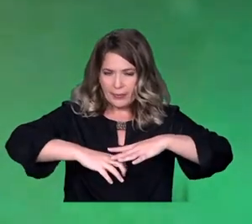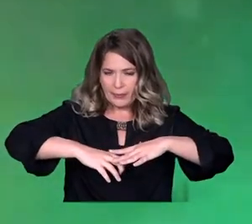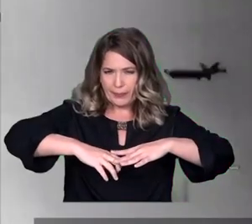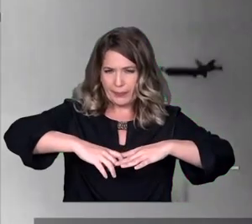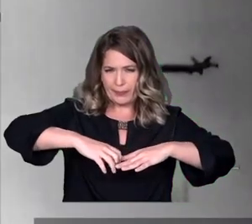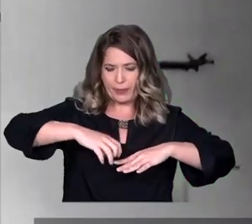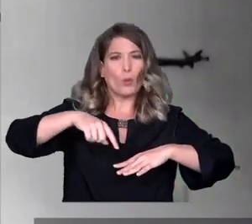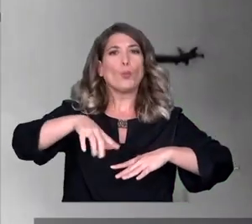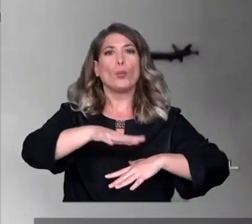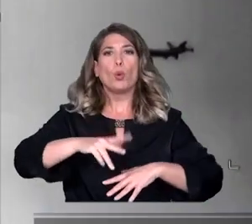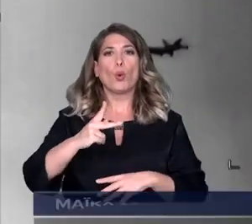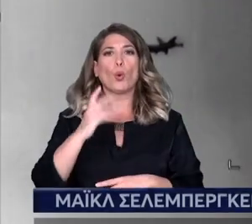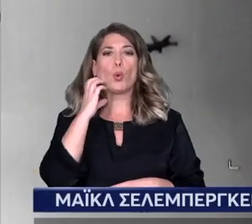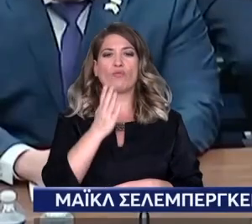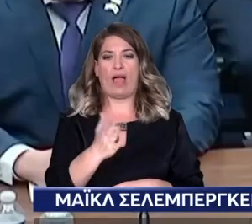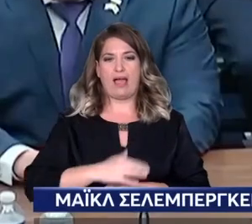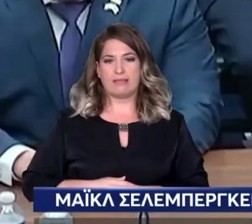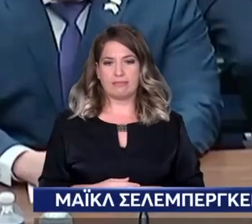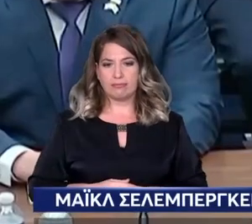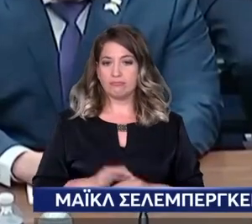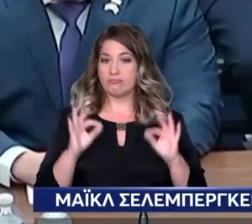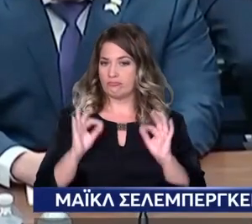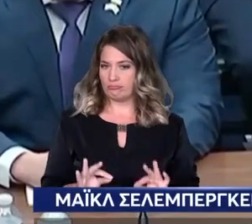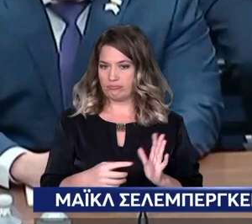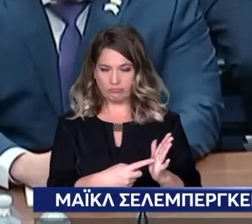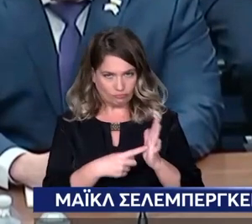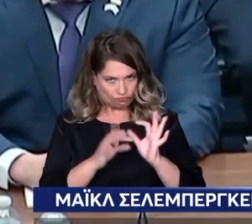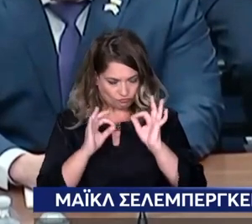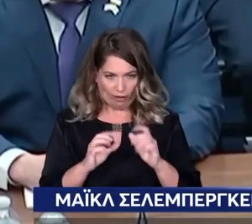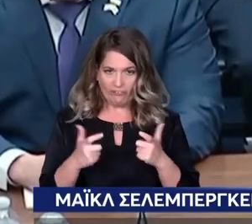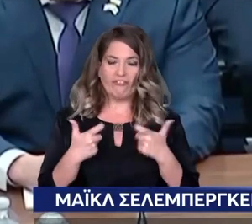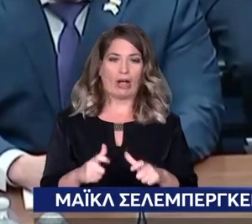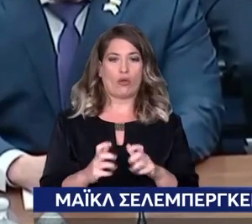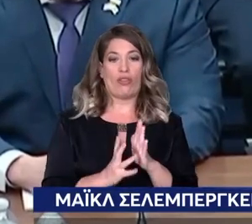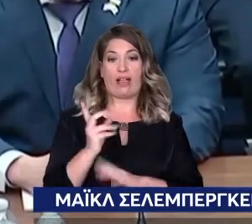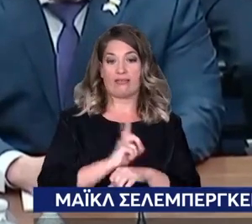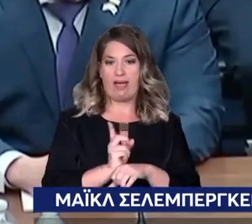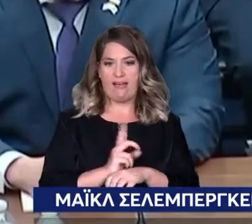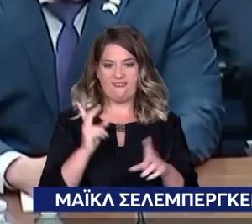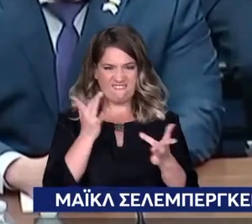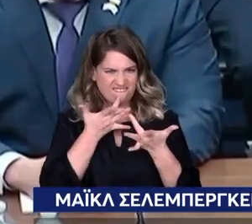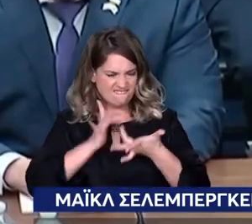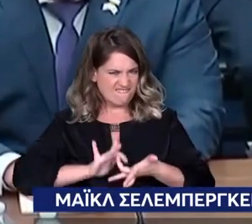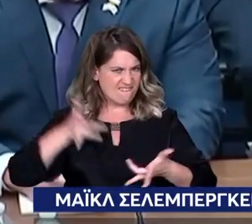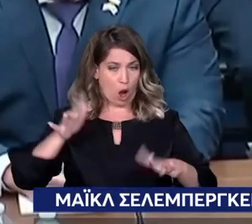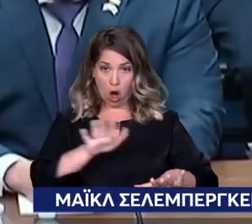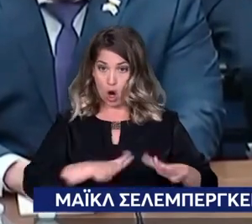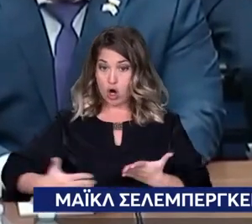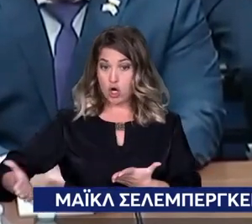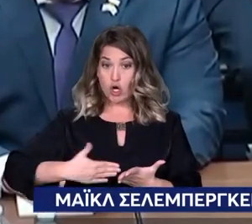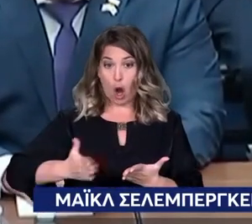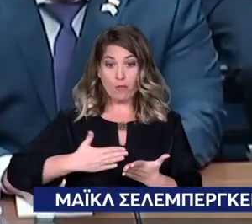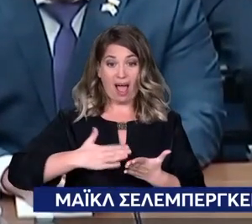του Κουβέιτ. Another source came forward who told me that they saw a roughly 13-minute long, high-definition, full-color video of a white orb